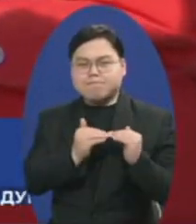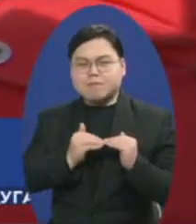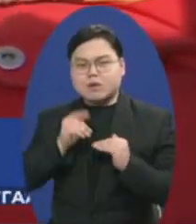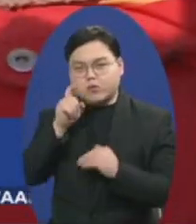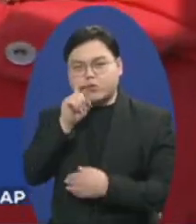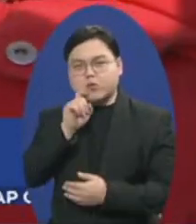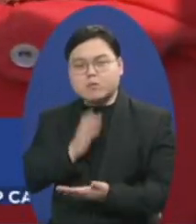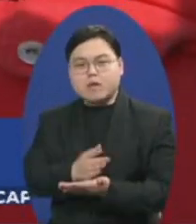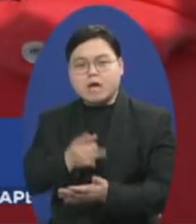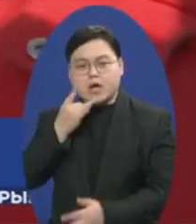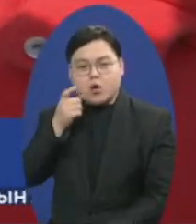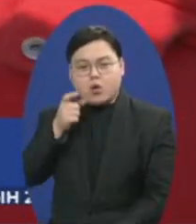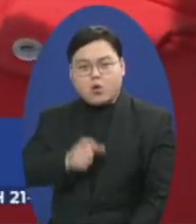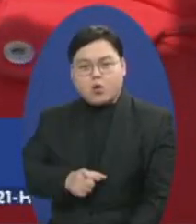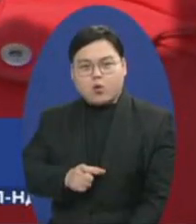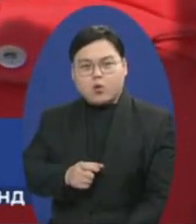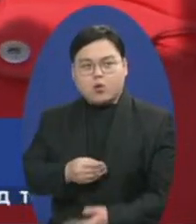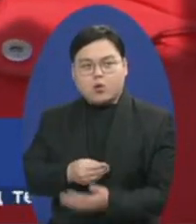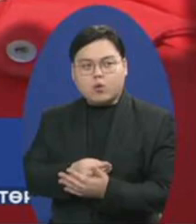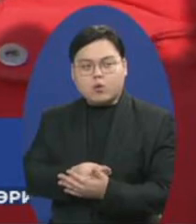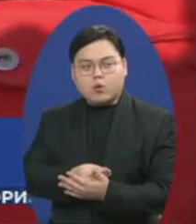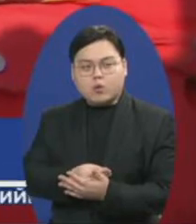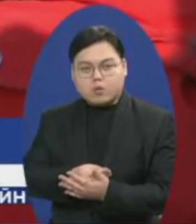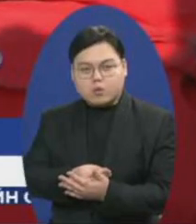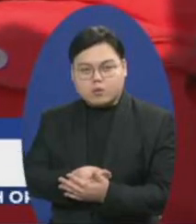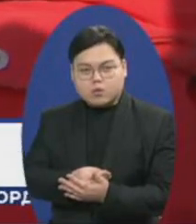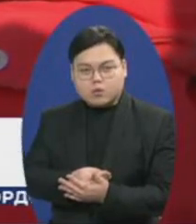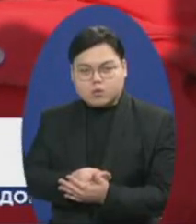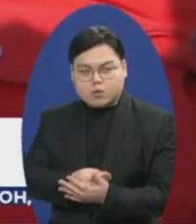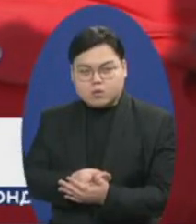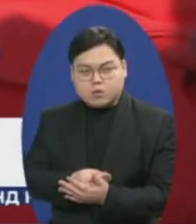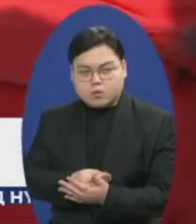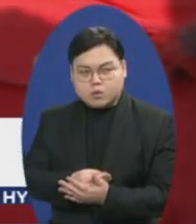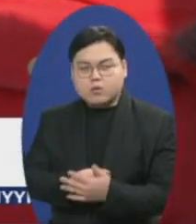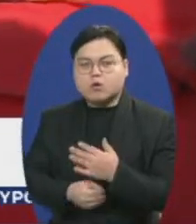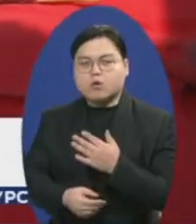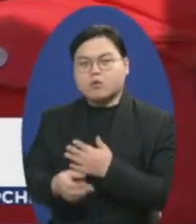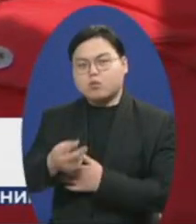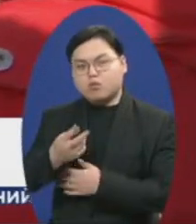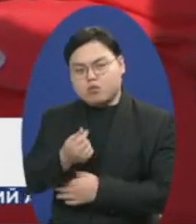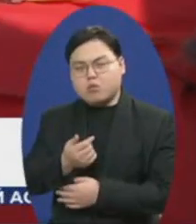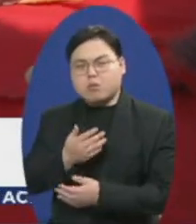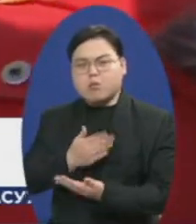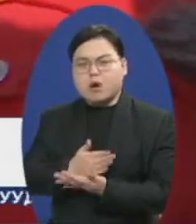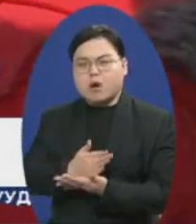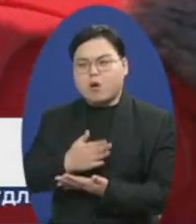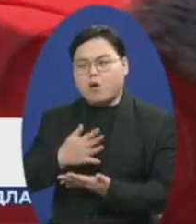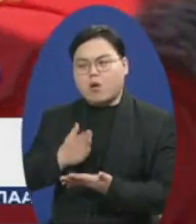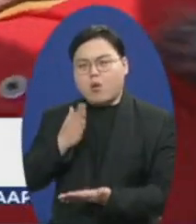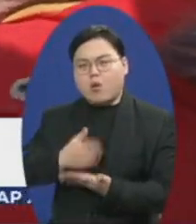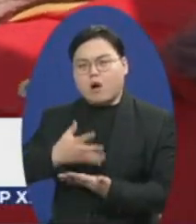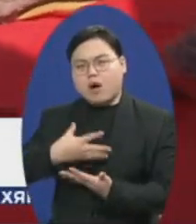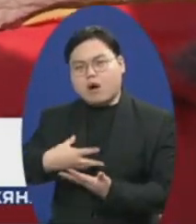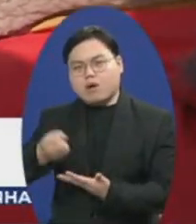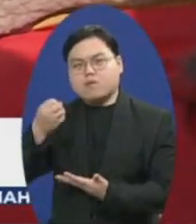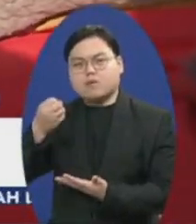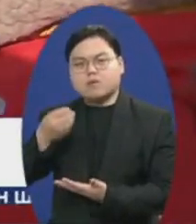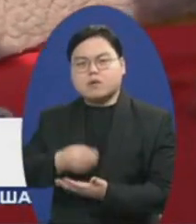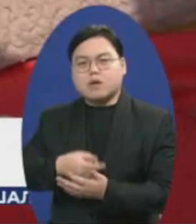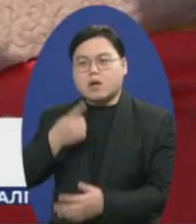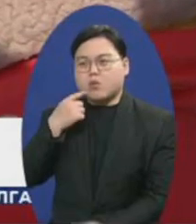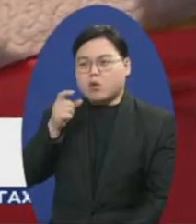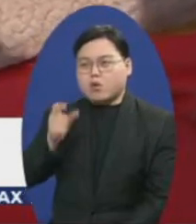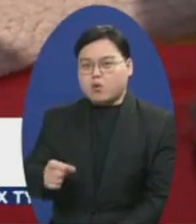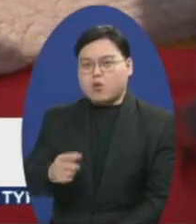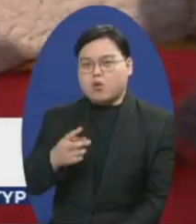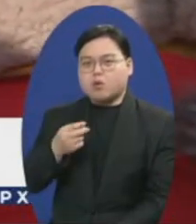мэ? Эрэгтэй хүн болохоор хүүхдийн дэтгэл төлдөг, усаа нэг ид хөрөнгөө бил тэрийг хувааж авдаг тэ. Тийм хүн байдаг. Тэгэхэд эмэгтэй